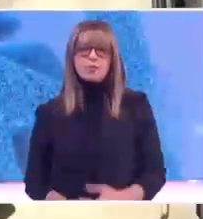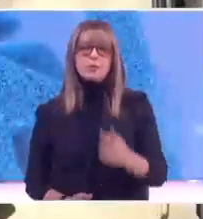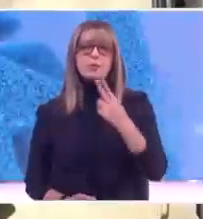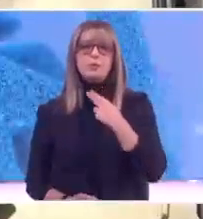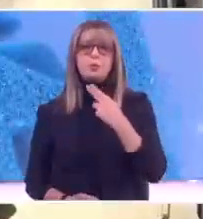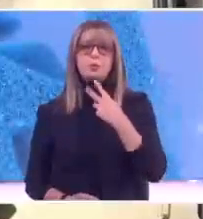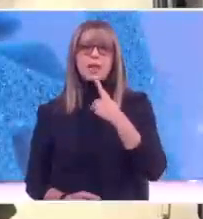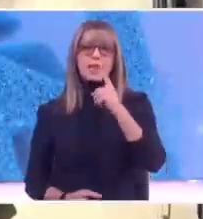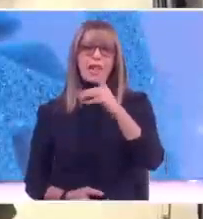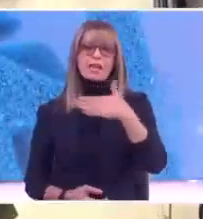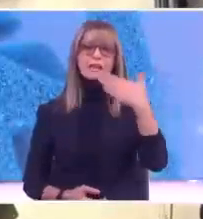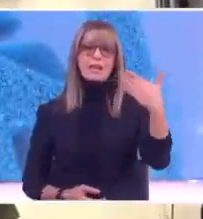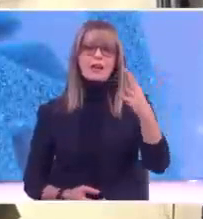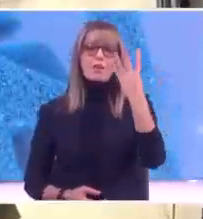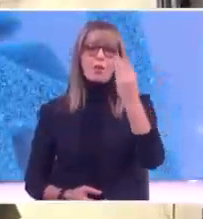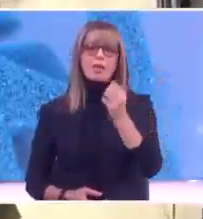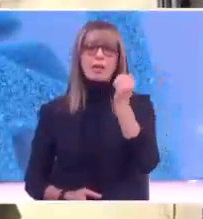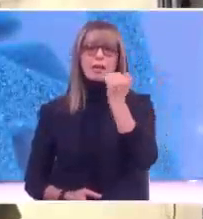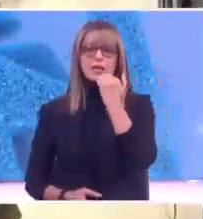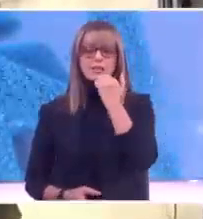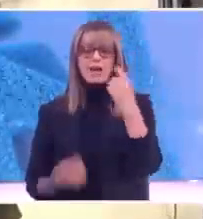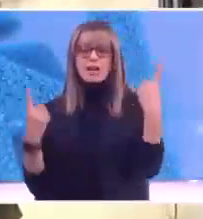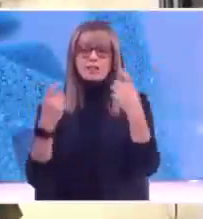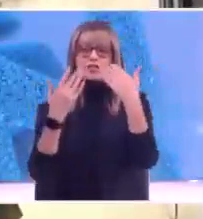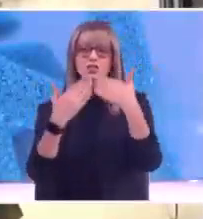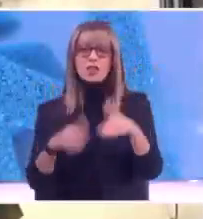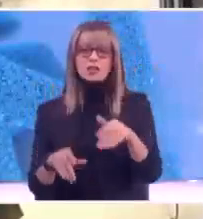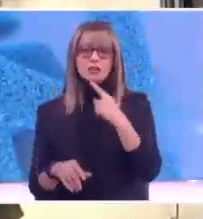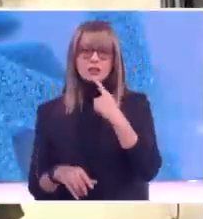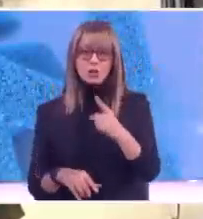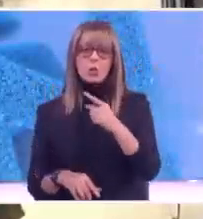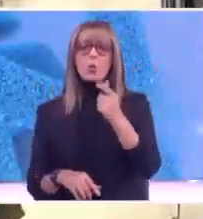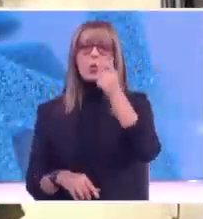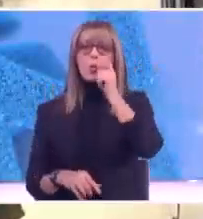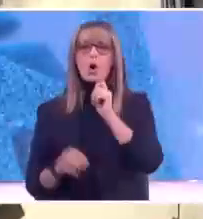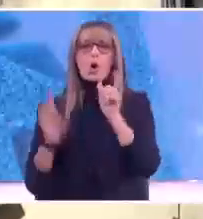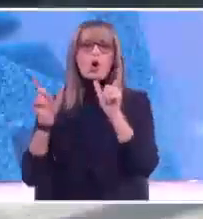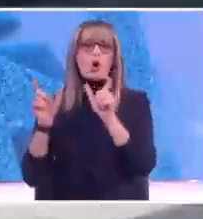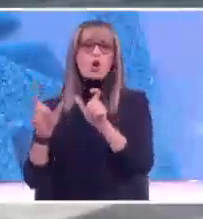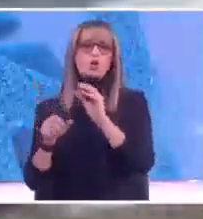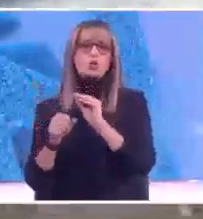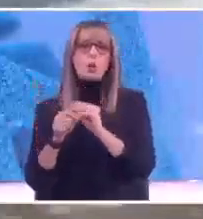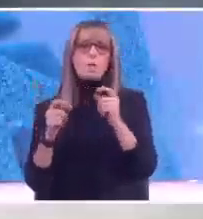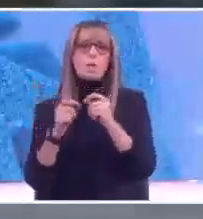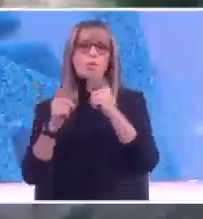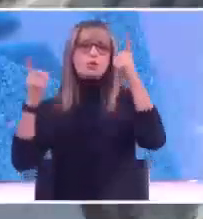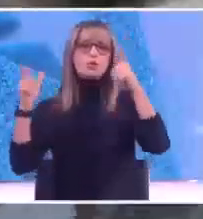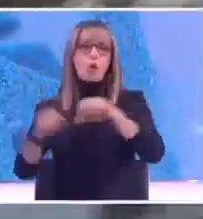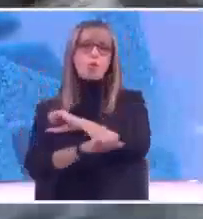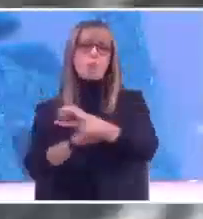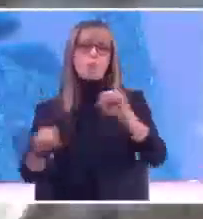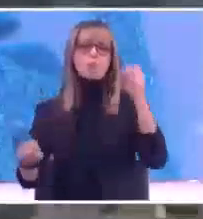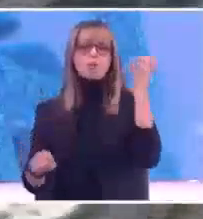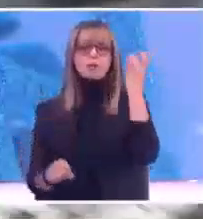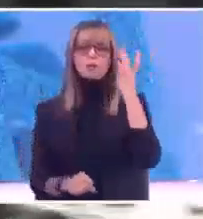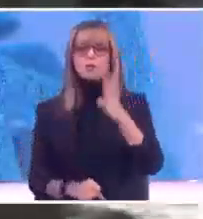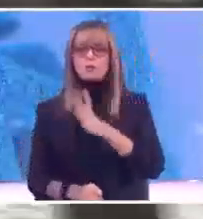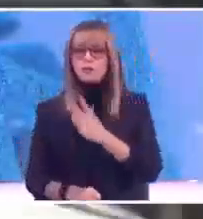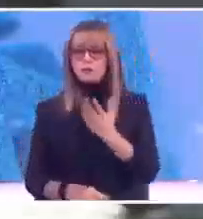Rusya'nın tek taraflı ilan ettiği geçici ateşkes sırasında Ukrayna'nın kontrolündeki Bahmut kentinden bombardıman sesleri yükseldi.